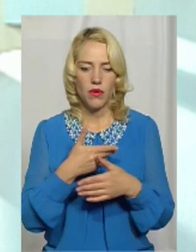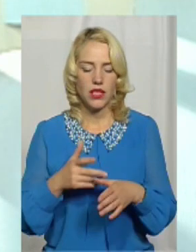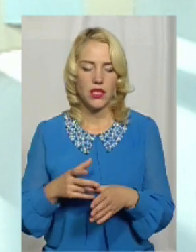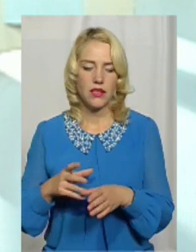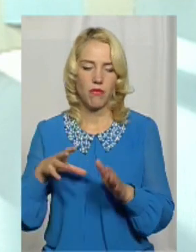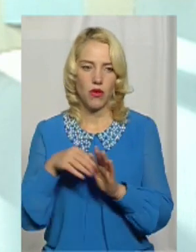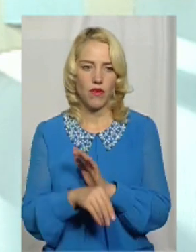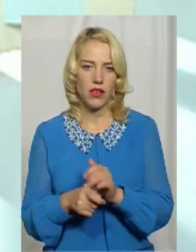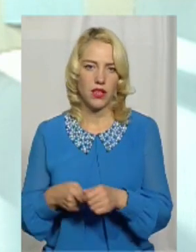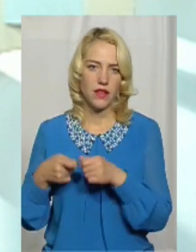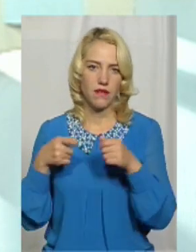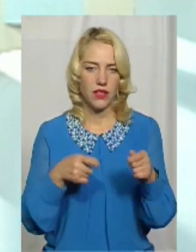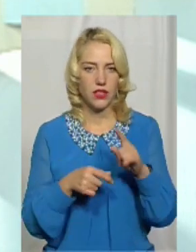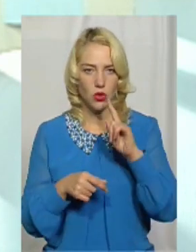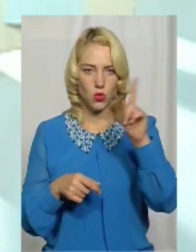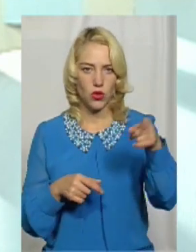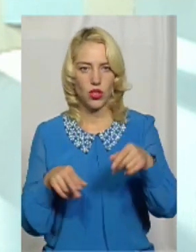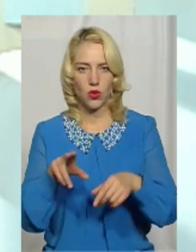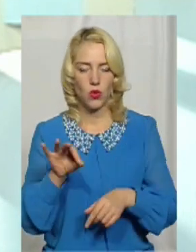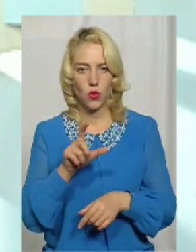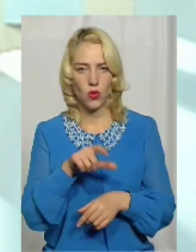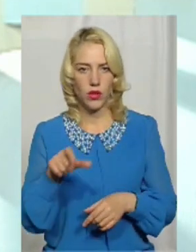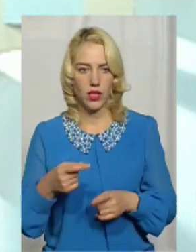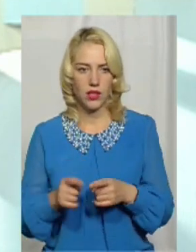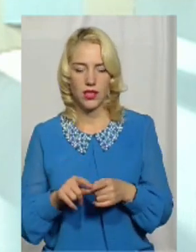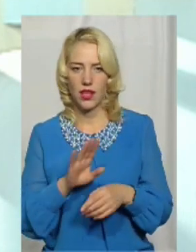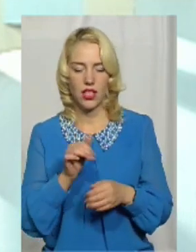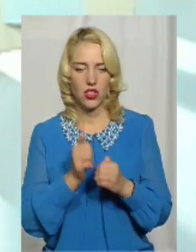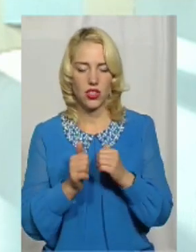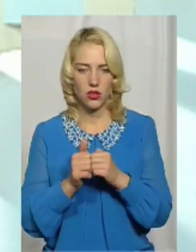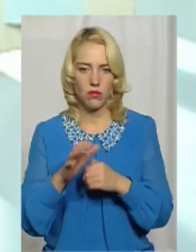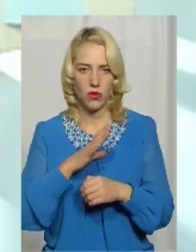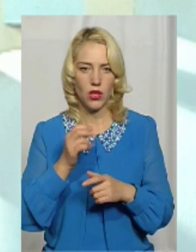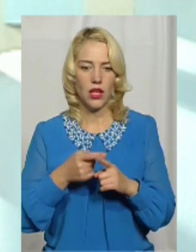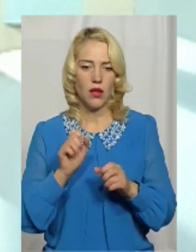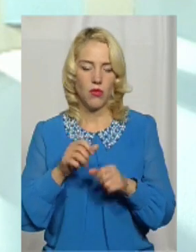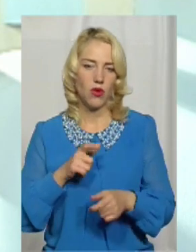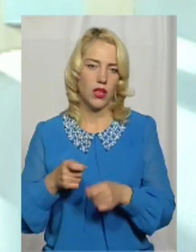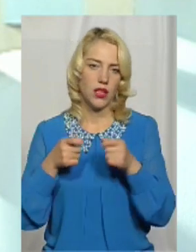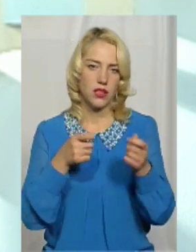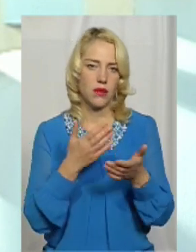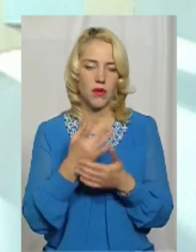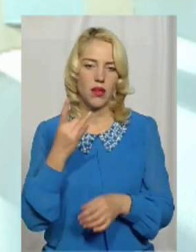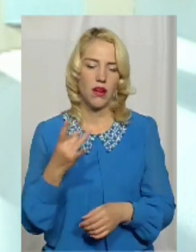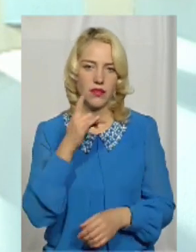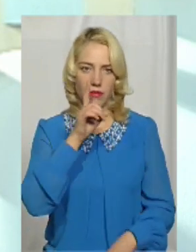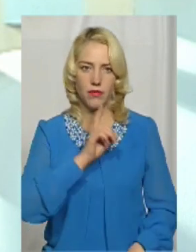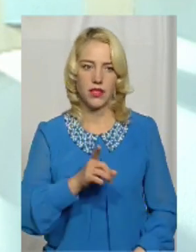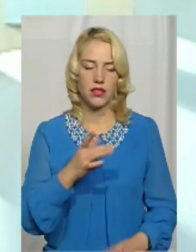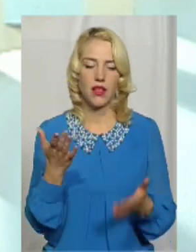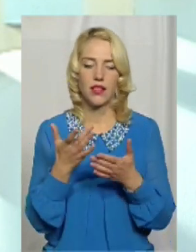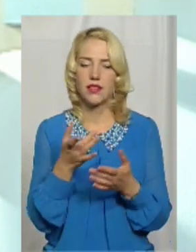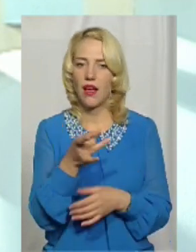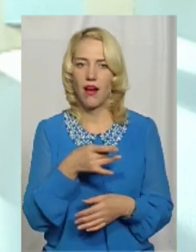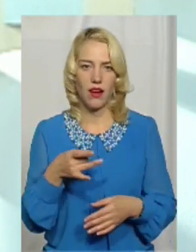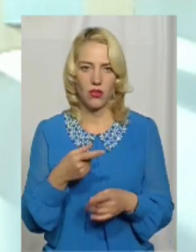запровадили виїзди туди, до цих людей, але ж все рівно це було не так часто, там ми могли їздити один раз на місяць в якийсь